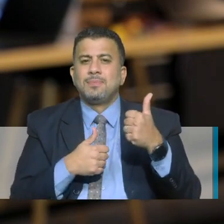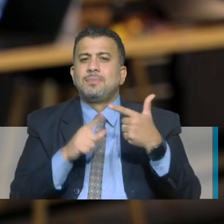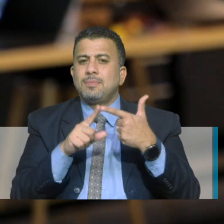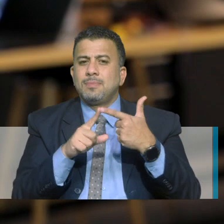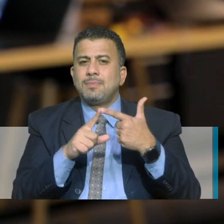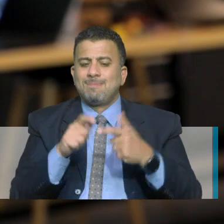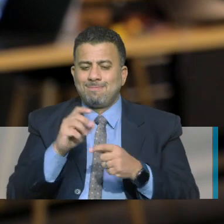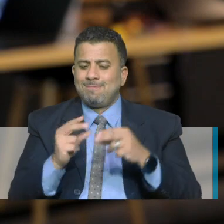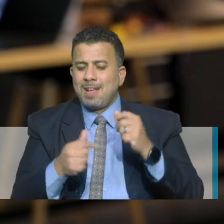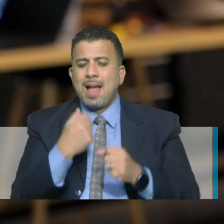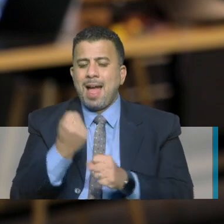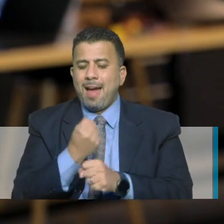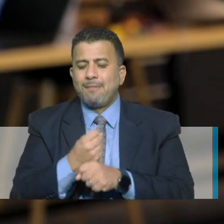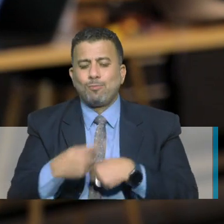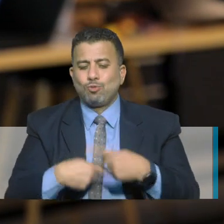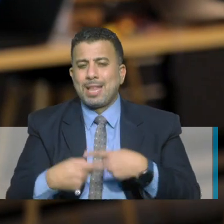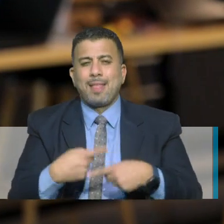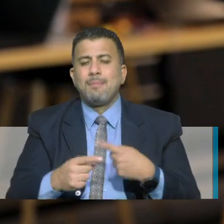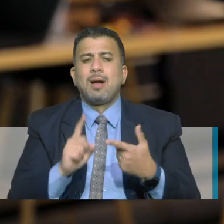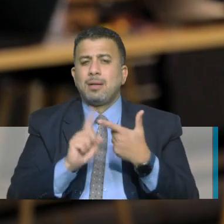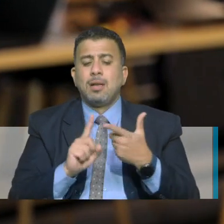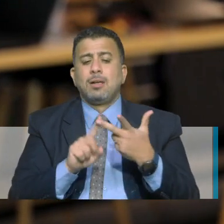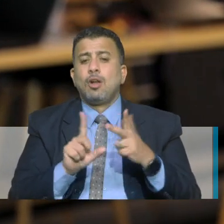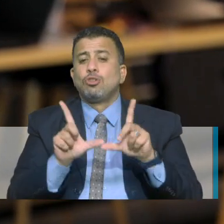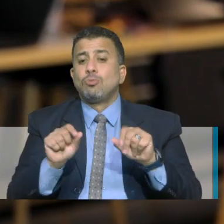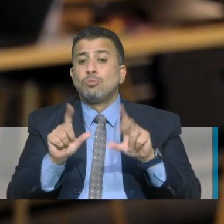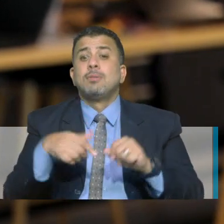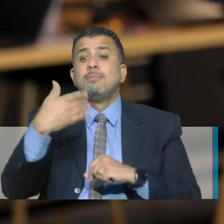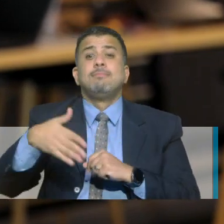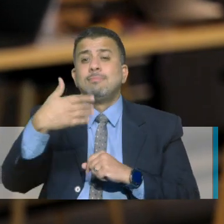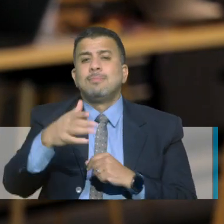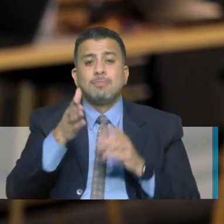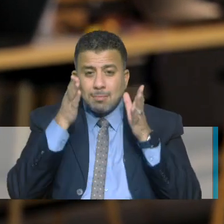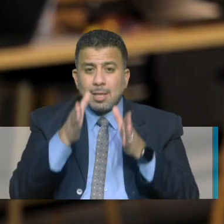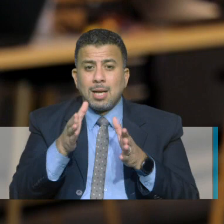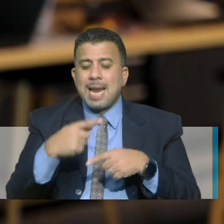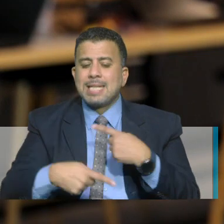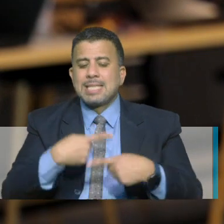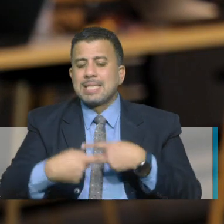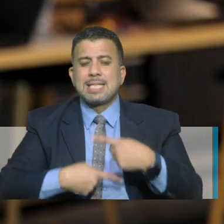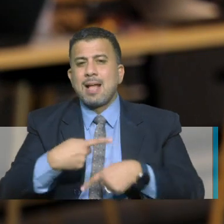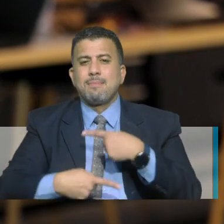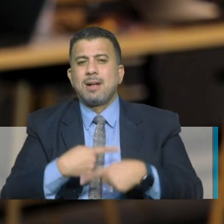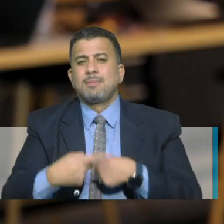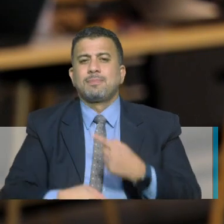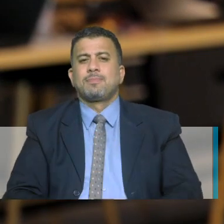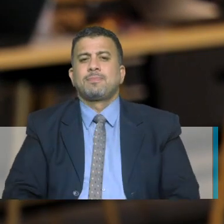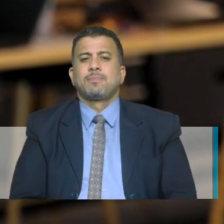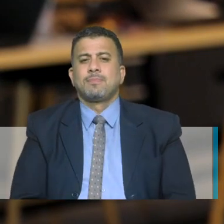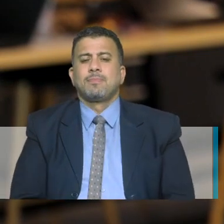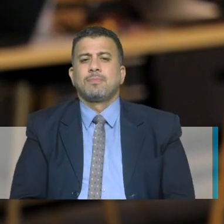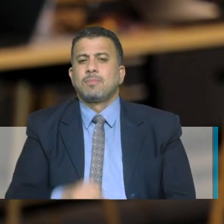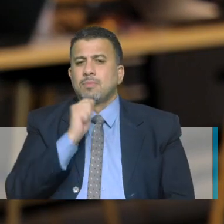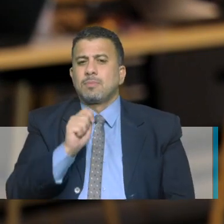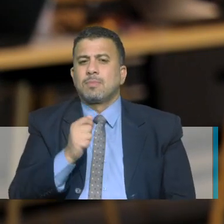في الحرف المستدامة، والأسابيع اللي بعدها ممكن يركزون على الاستدامة في